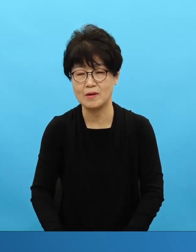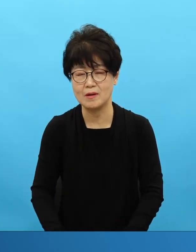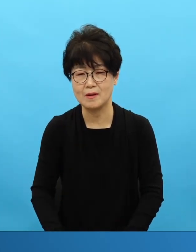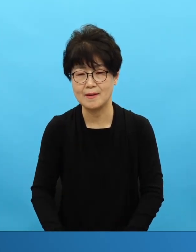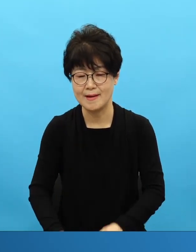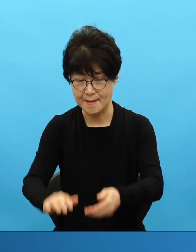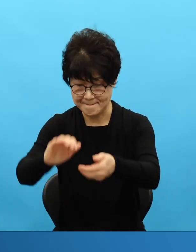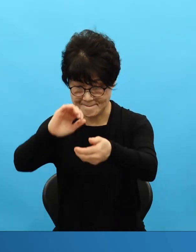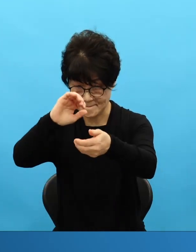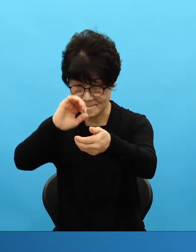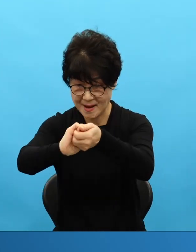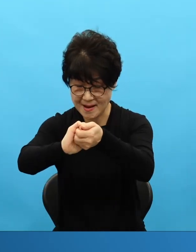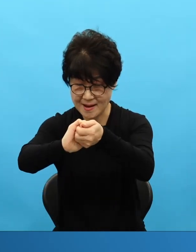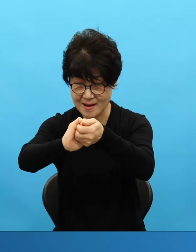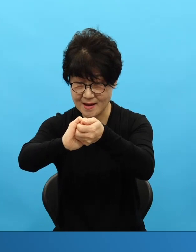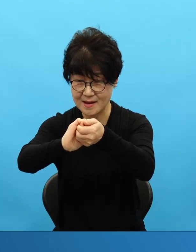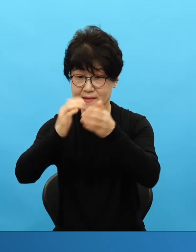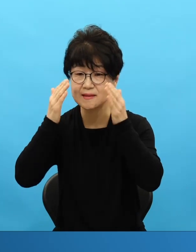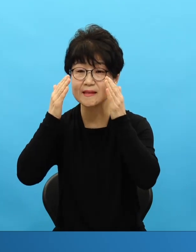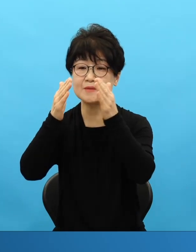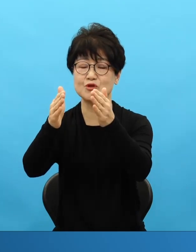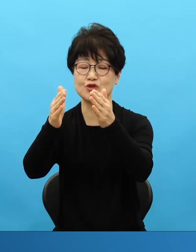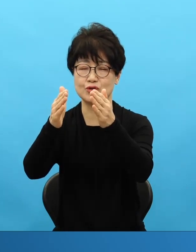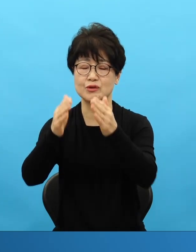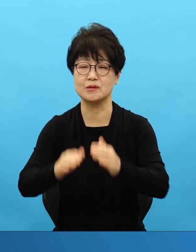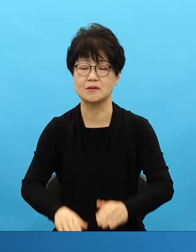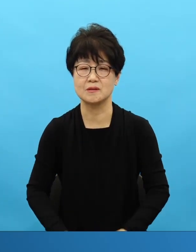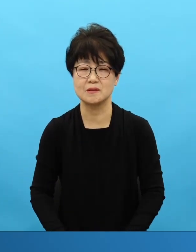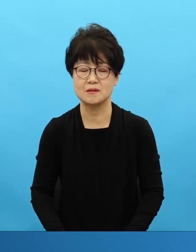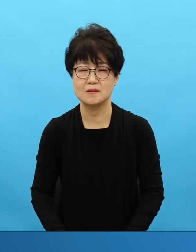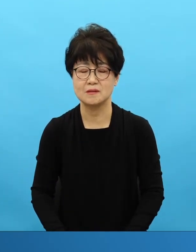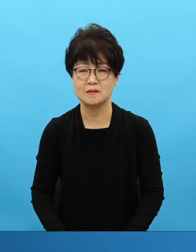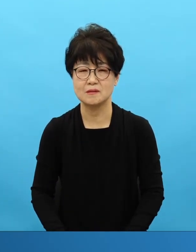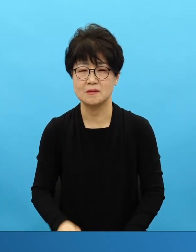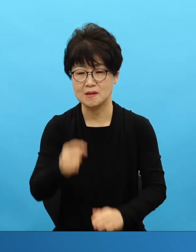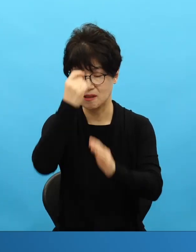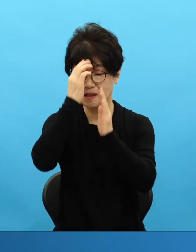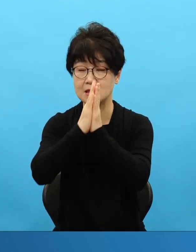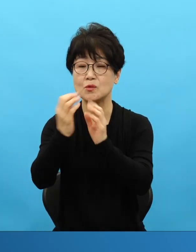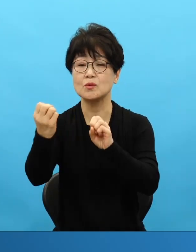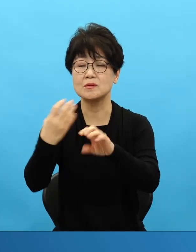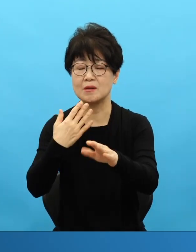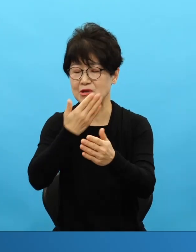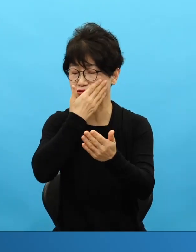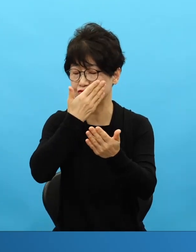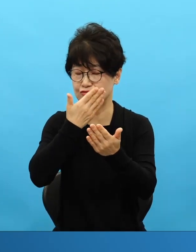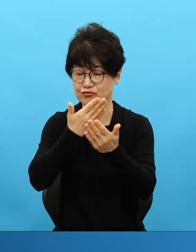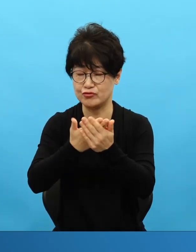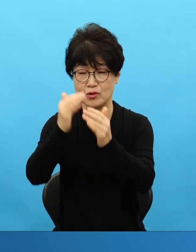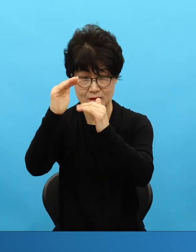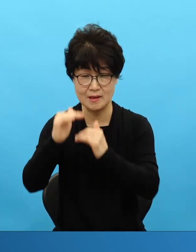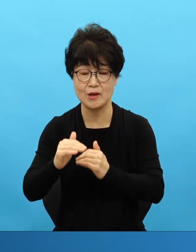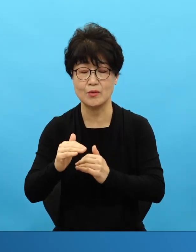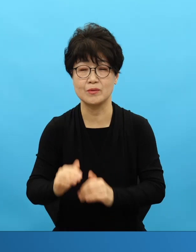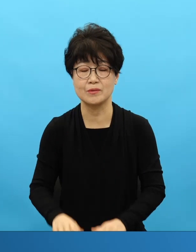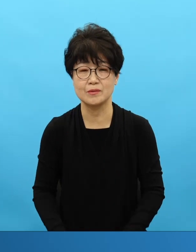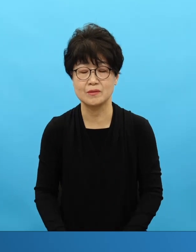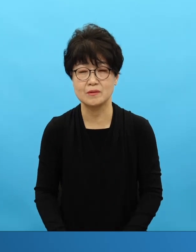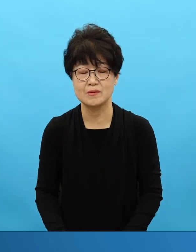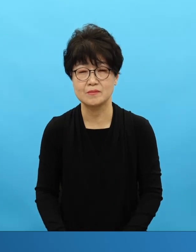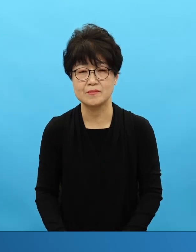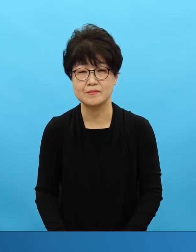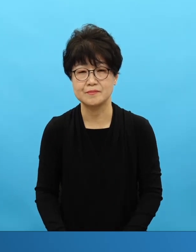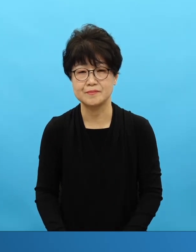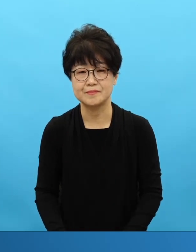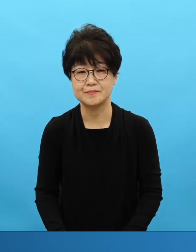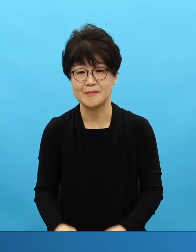제한된 집중. A limited concentration. 이게 기도 응답의 굉장히 중요한 원리입니다. This is a very important principle to answer to prayer. 이 공과 여러분 내용 읽어